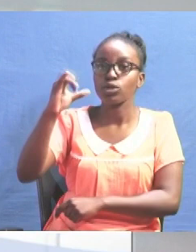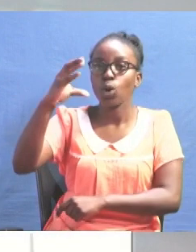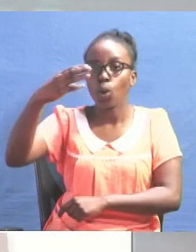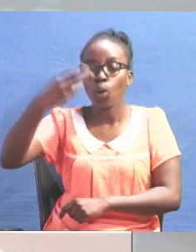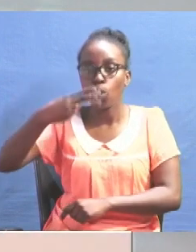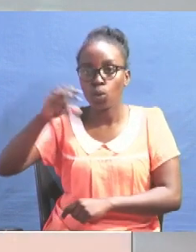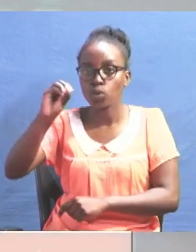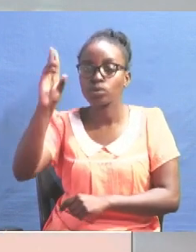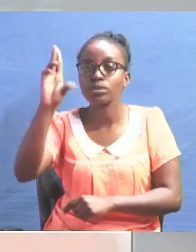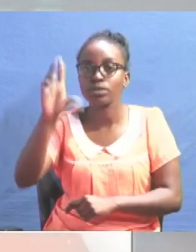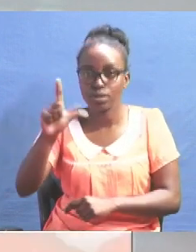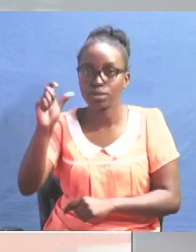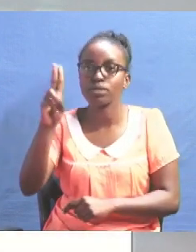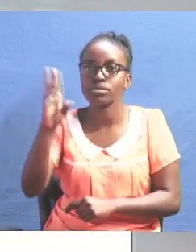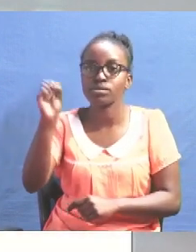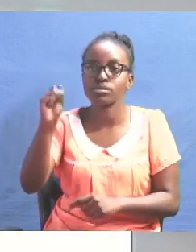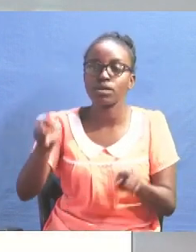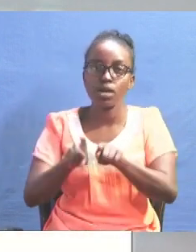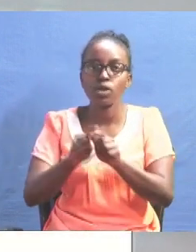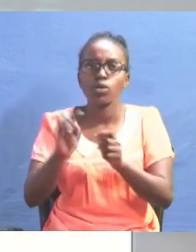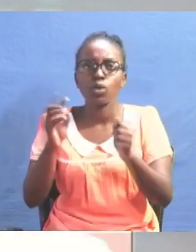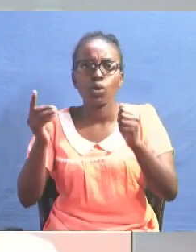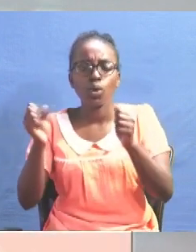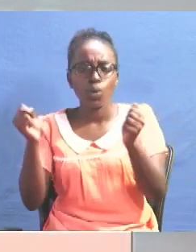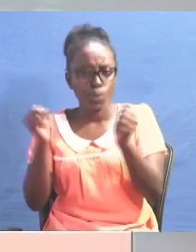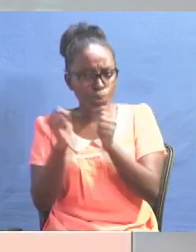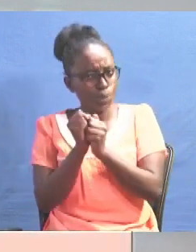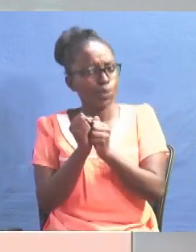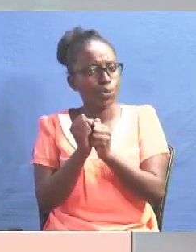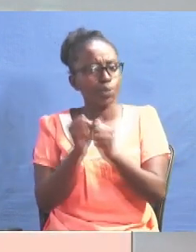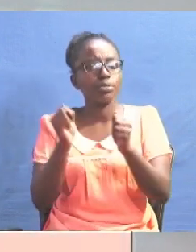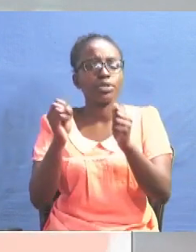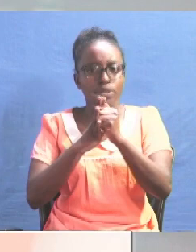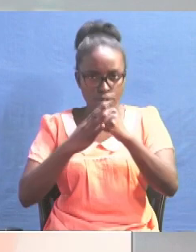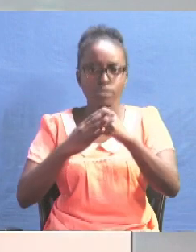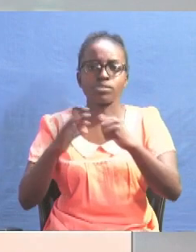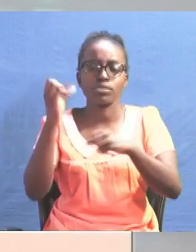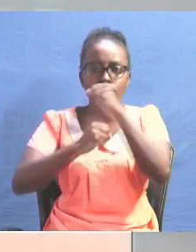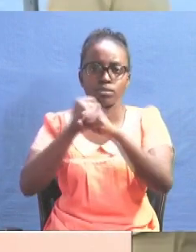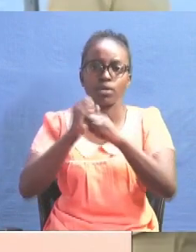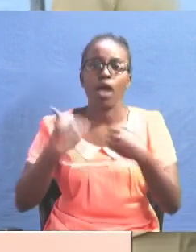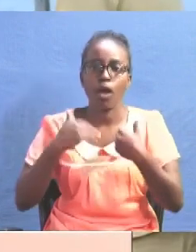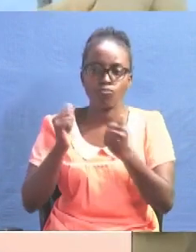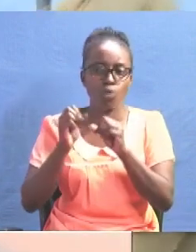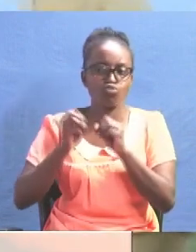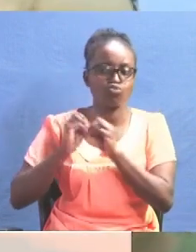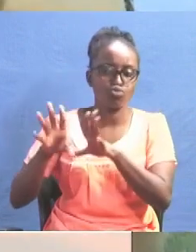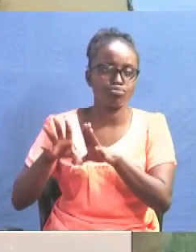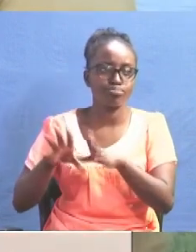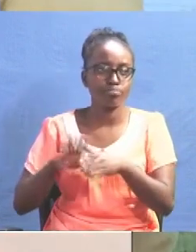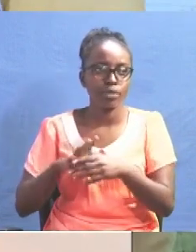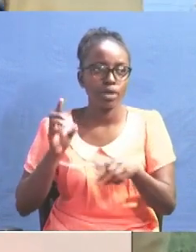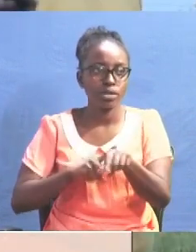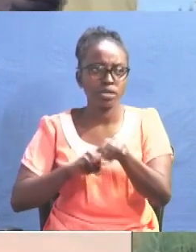29 hakuzama bali aliuawa na kisha mwili wake ukatupwa katika mto huo. Biwi